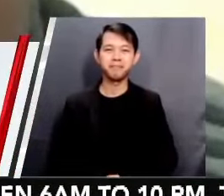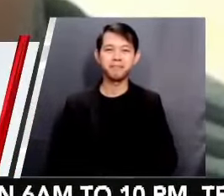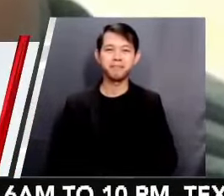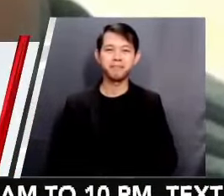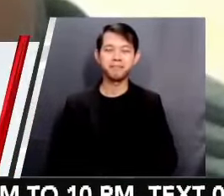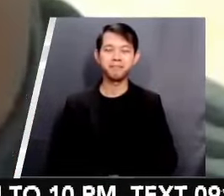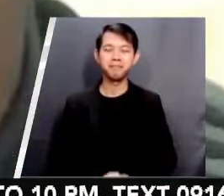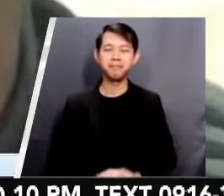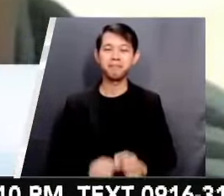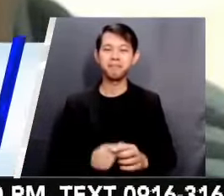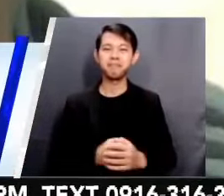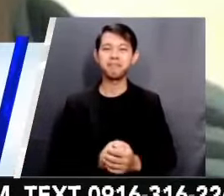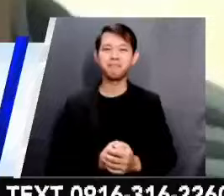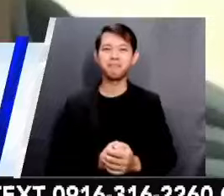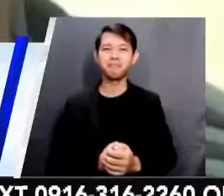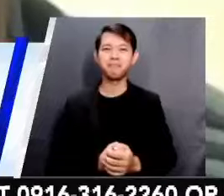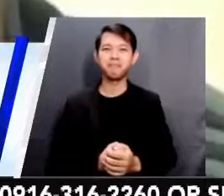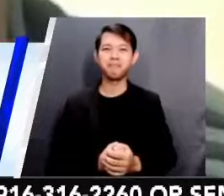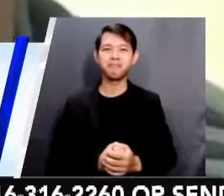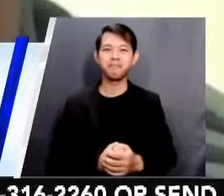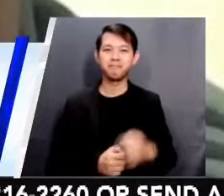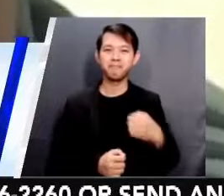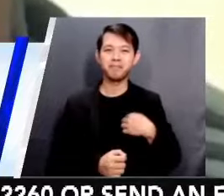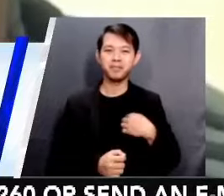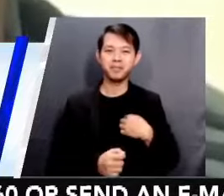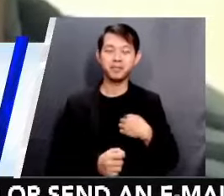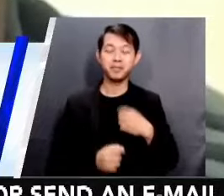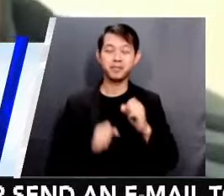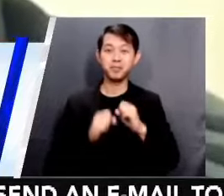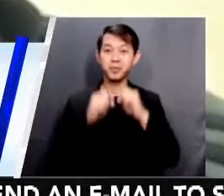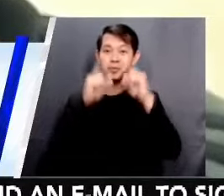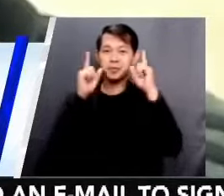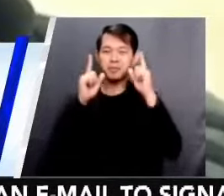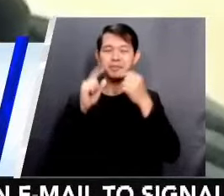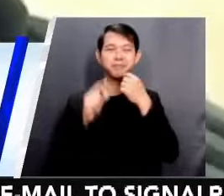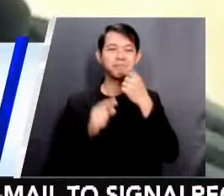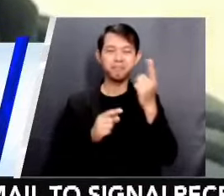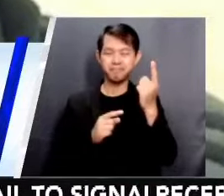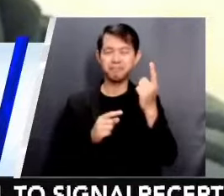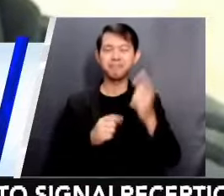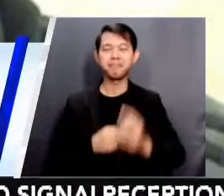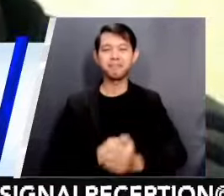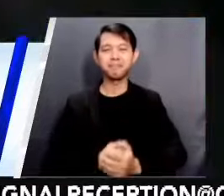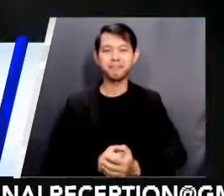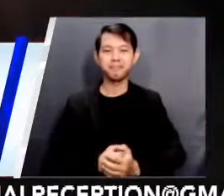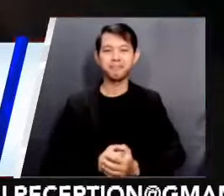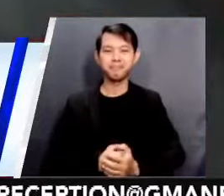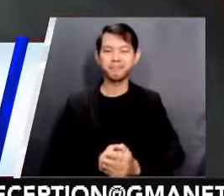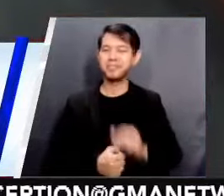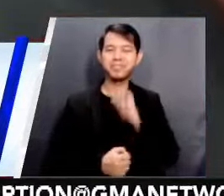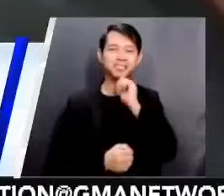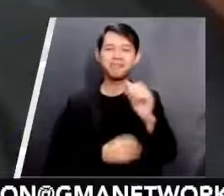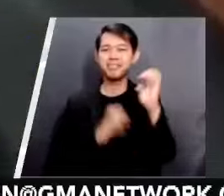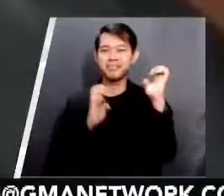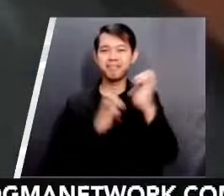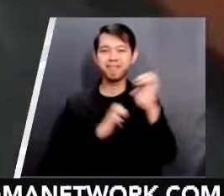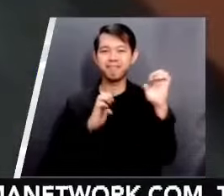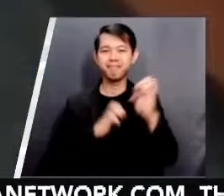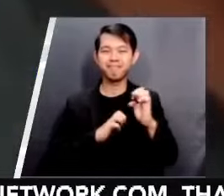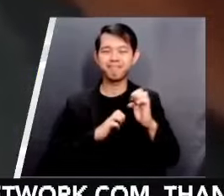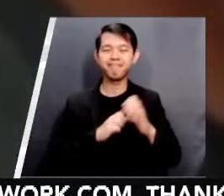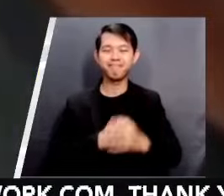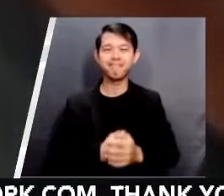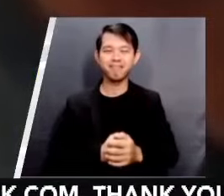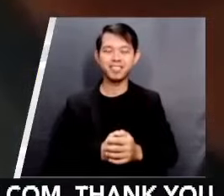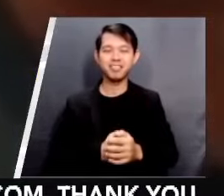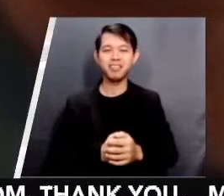yung naglabas ng something. Ako yung na-surprise, ganon. Sobrang unexpected talaga. Biglang date lang daw nila ito, na